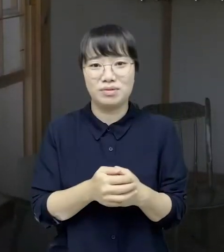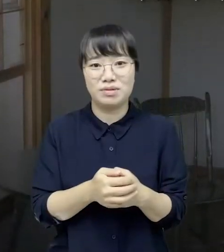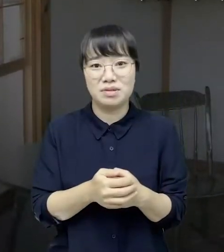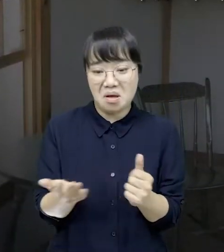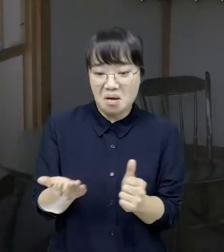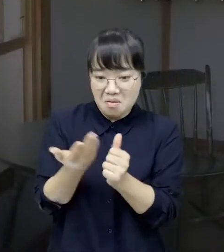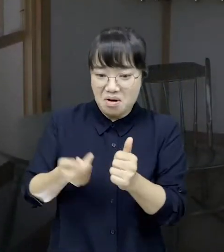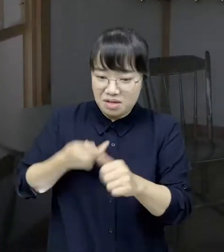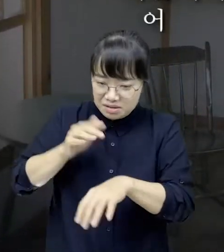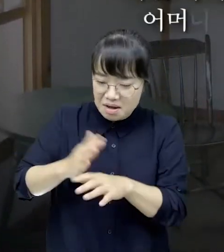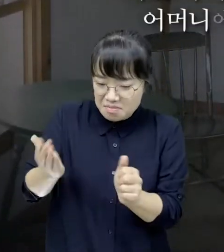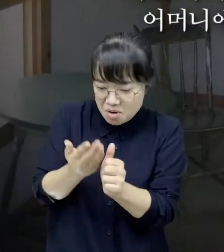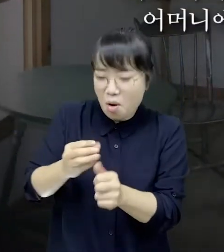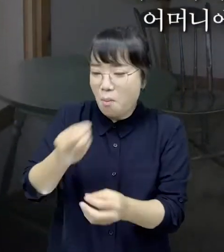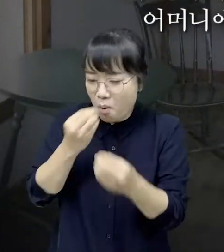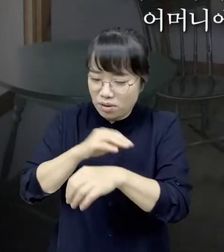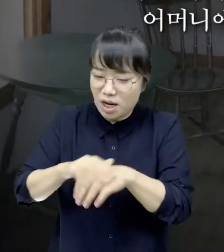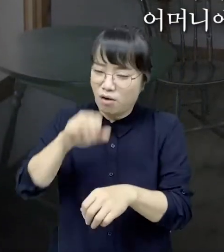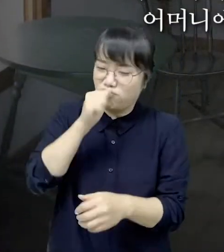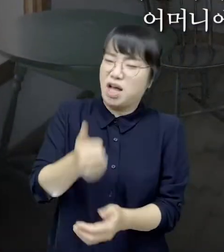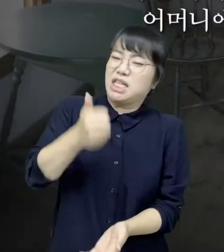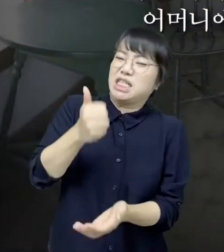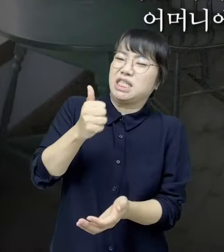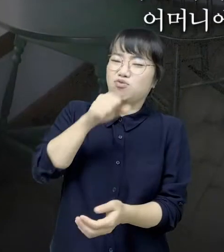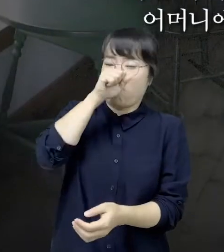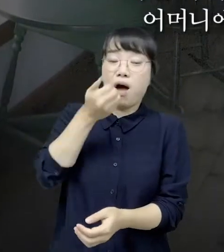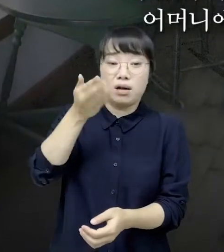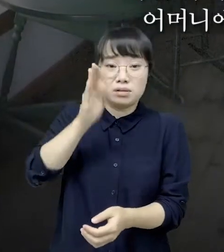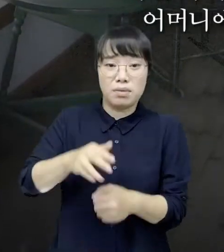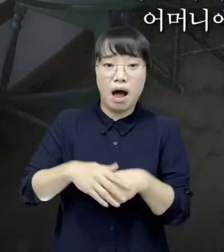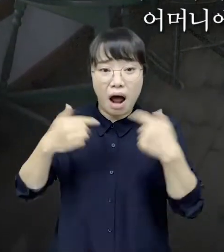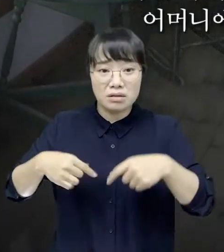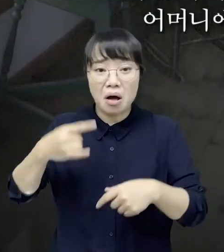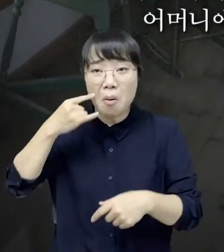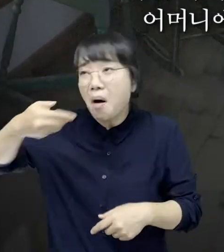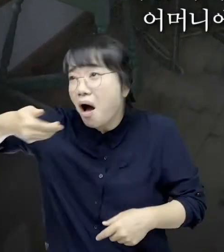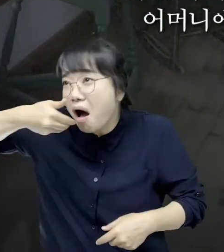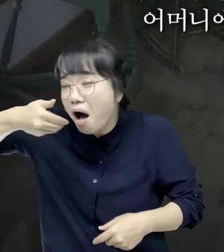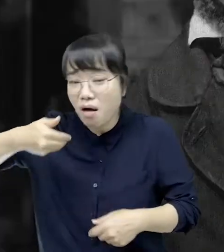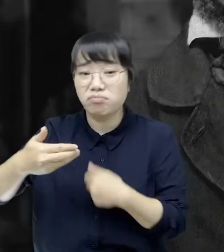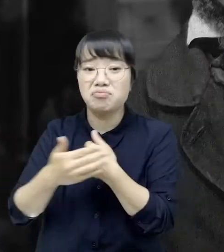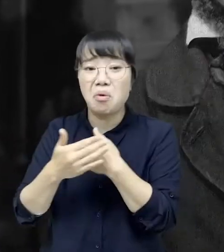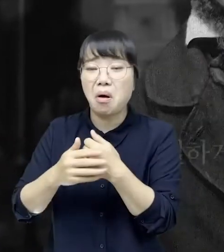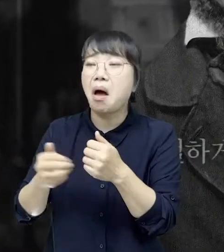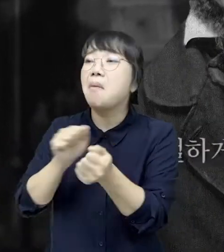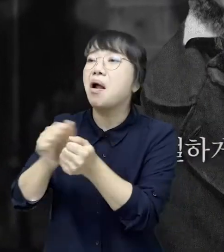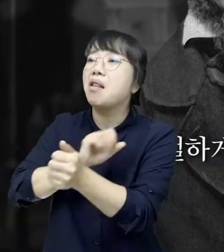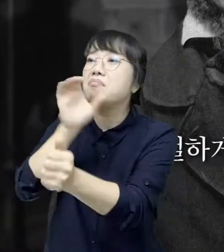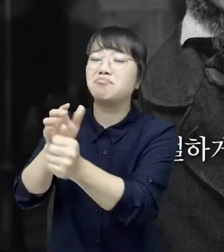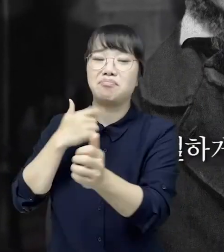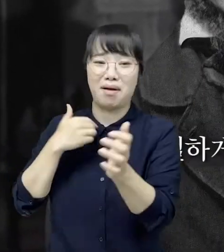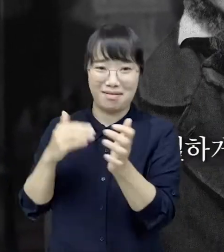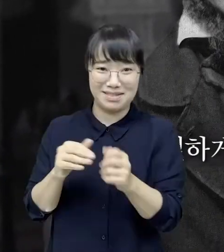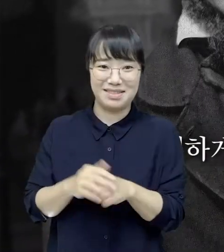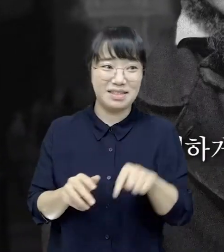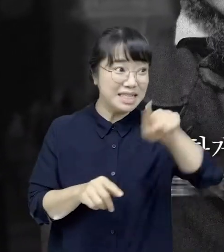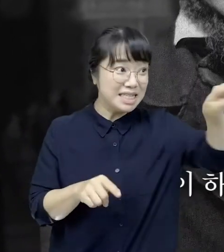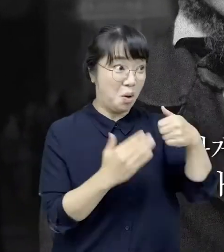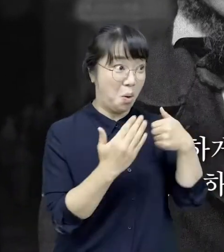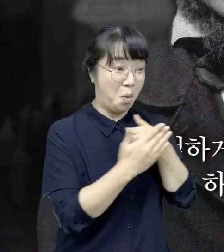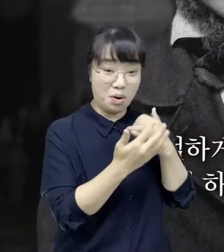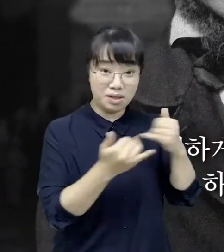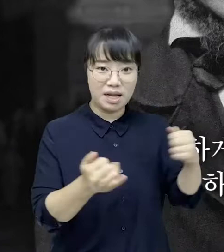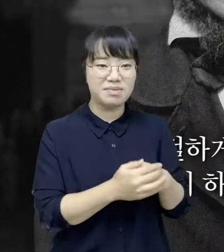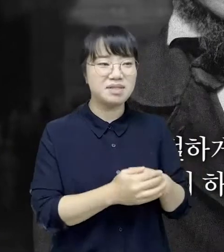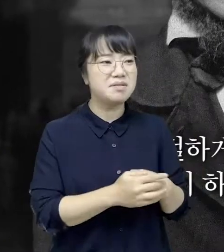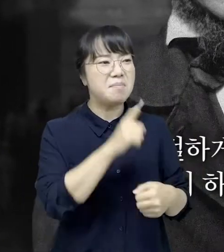자급자족이 얼마나 고귀한 가치인지 강조했지만 어머니에게 빨래를 맡기고 밥을 얻어먹었다. 친절하게 자신을 후원해주는